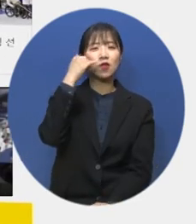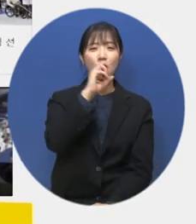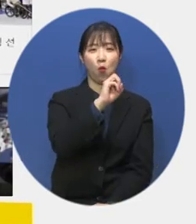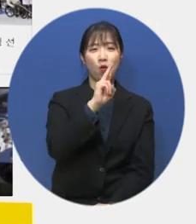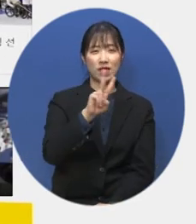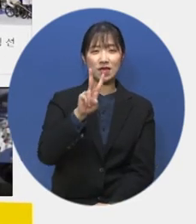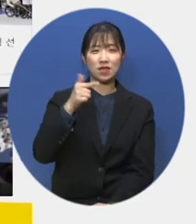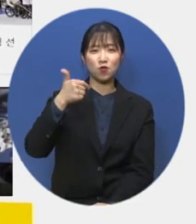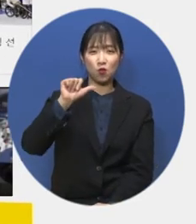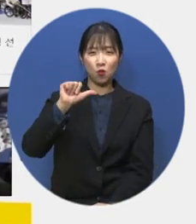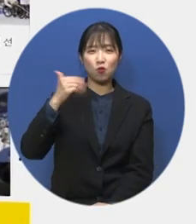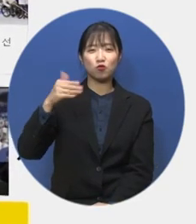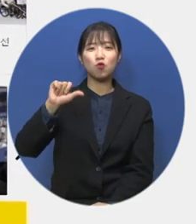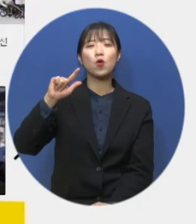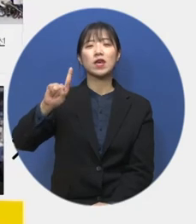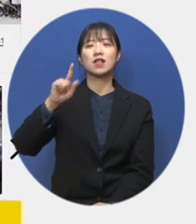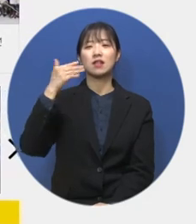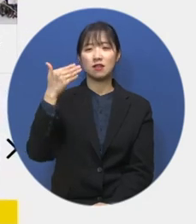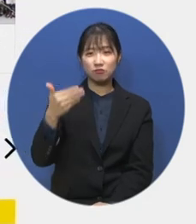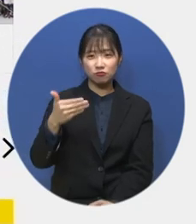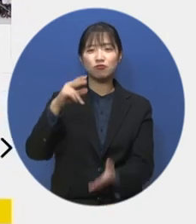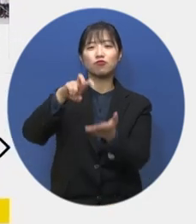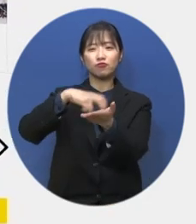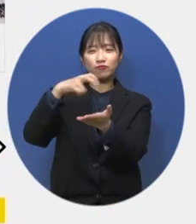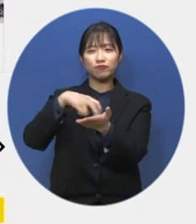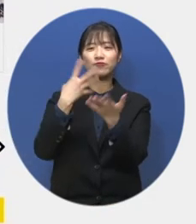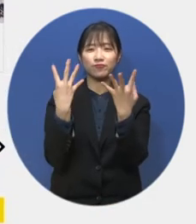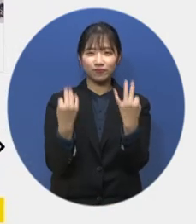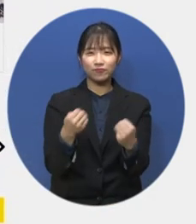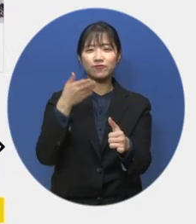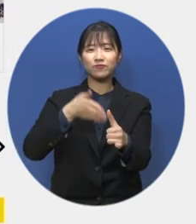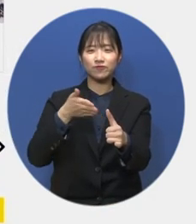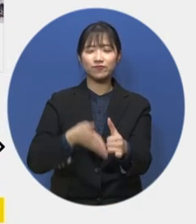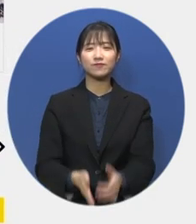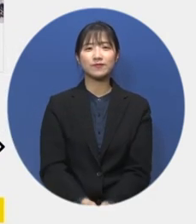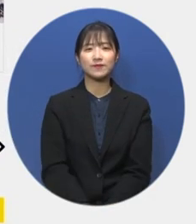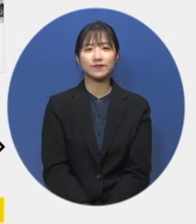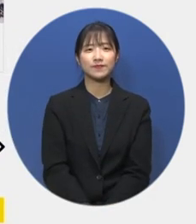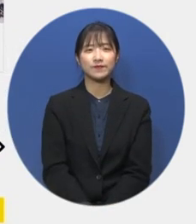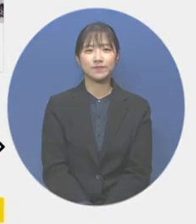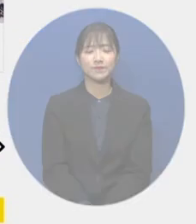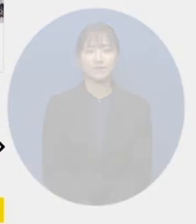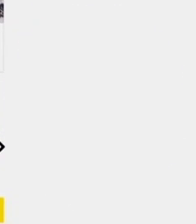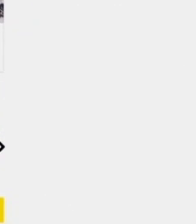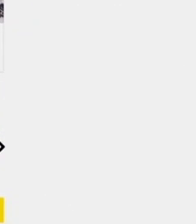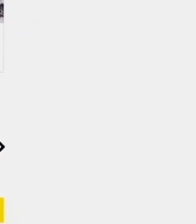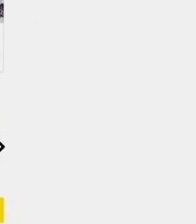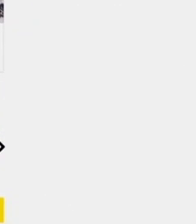전화번호 02-2655-9519로 많은 제보 바랍니다.